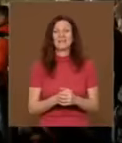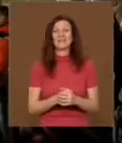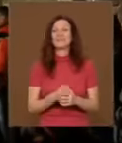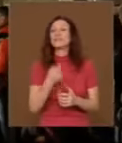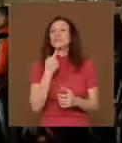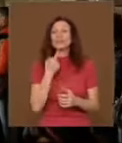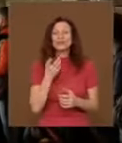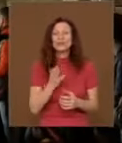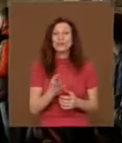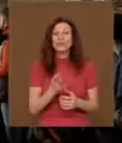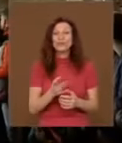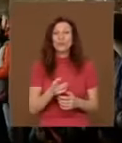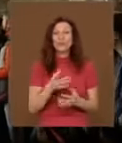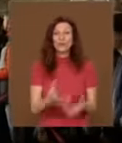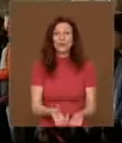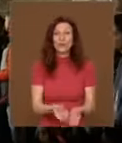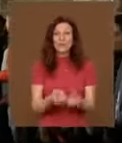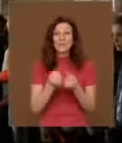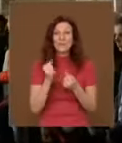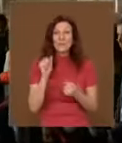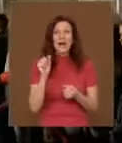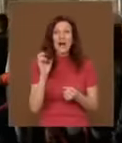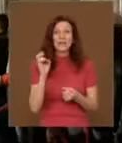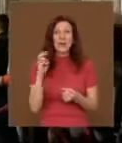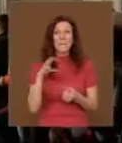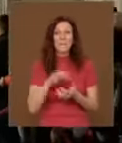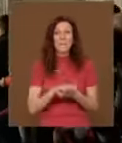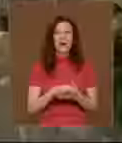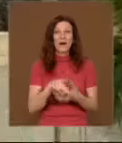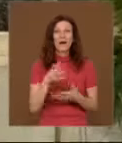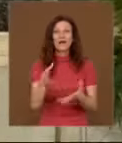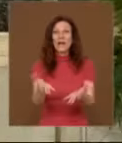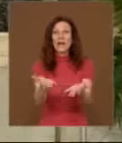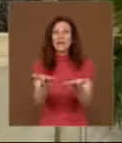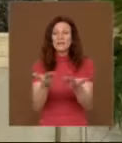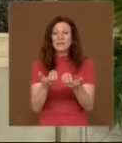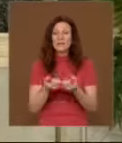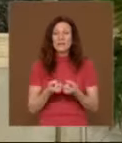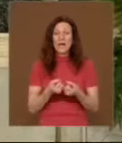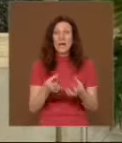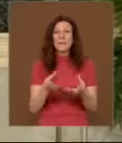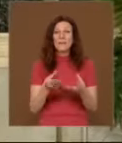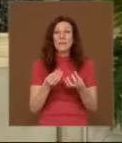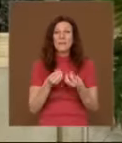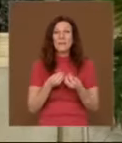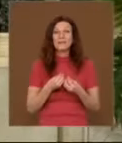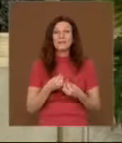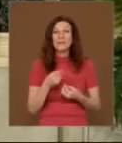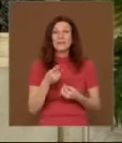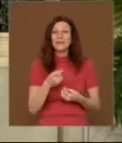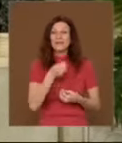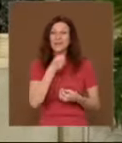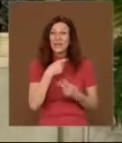умъртвените изведе от преизподнята, всички небесни сили възклицават от невечернего